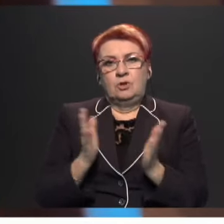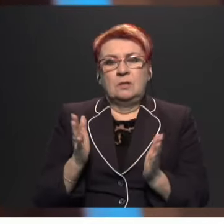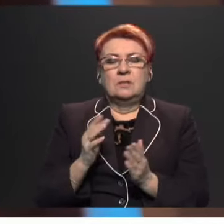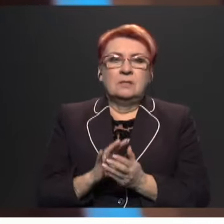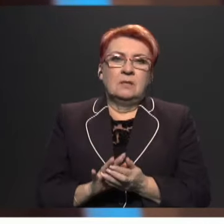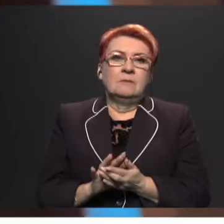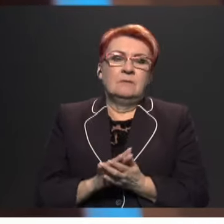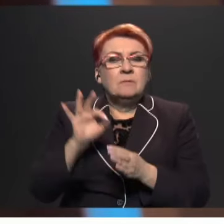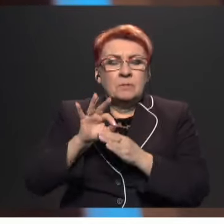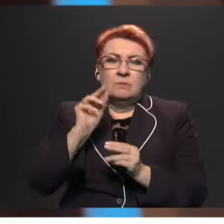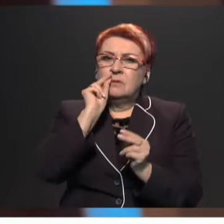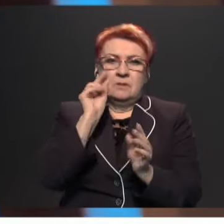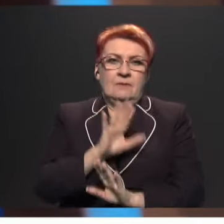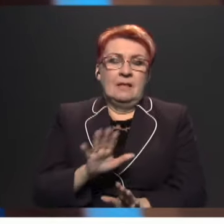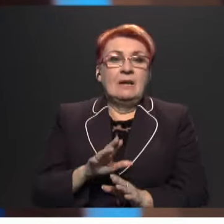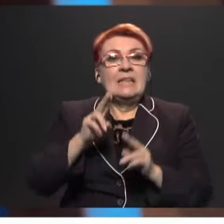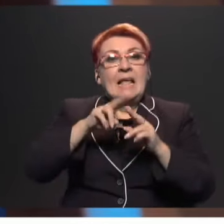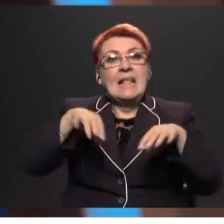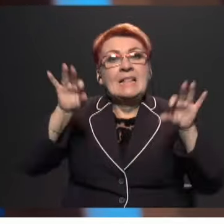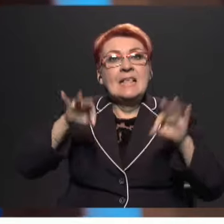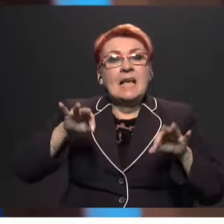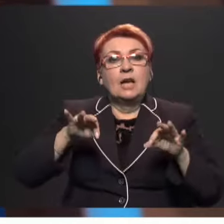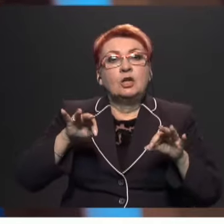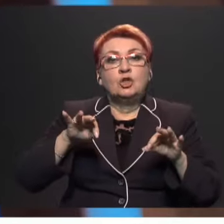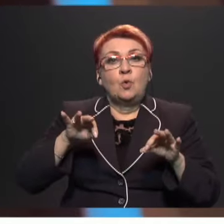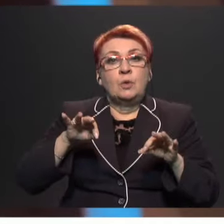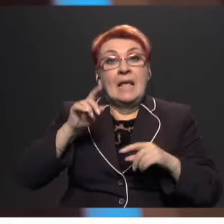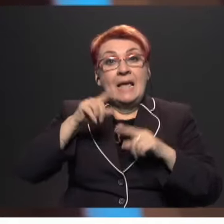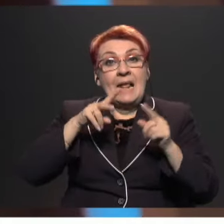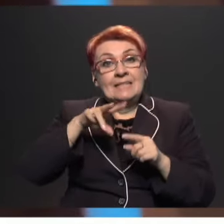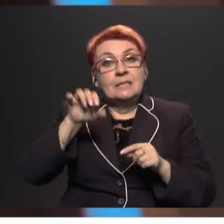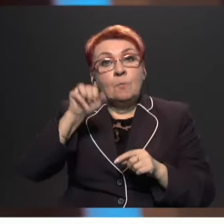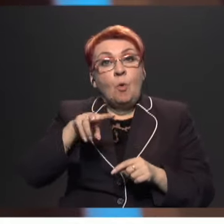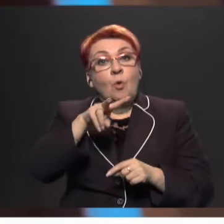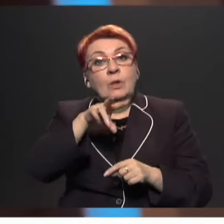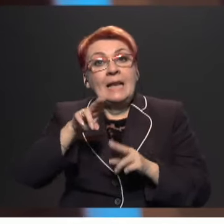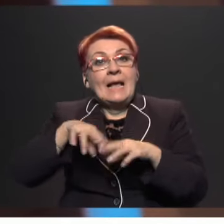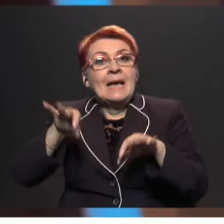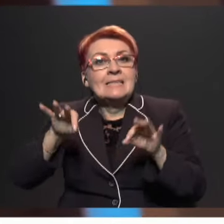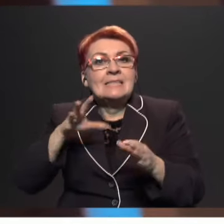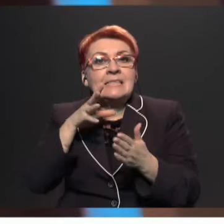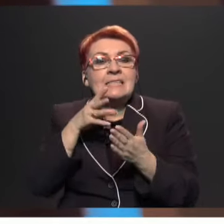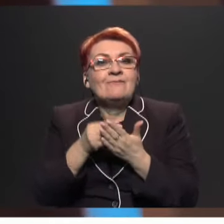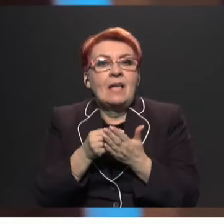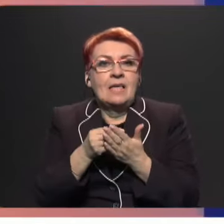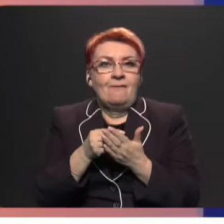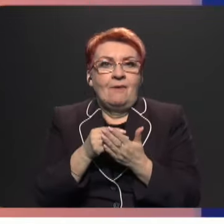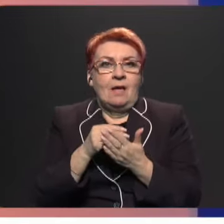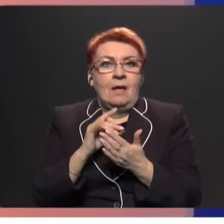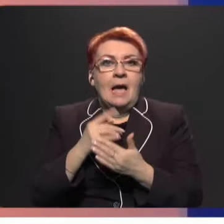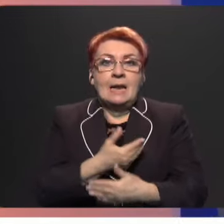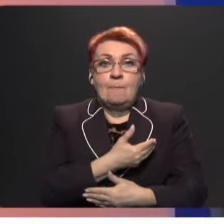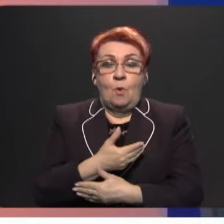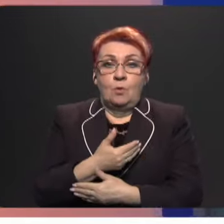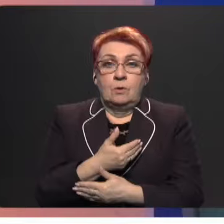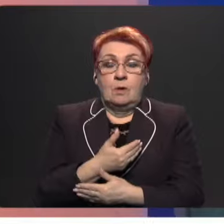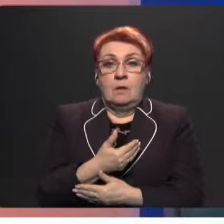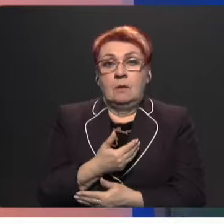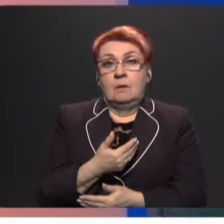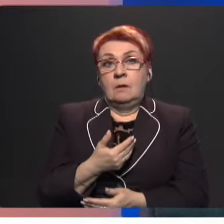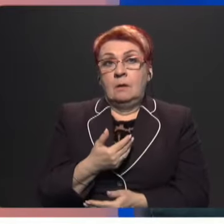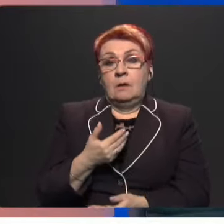вопрос. Могут ли некрещенные родители крестить своего ребенка? Ну, чисто технически да, а с другой стороны, а зачем? То есть если